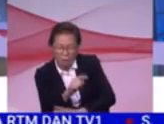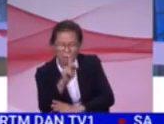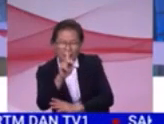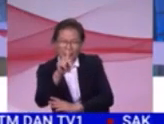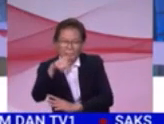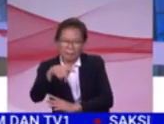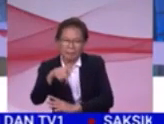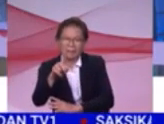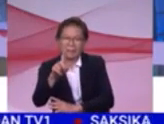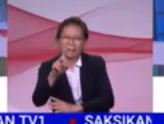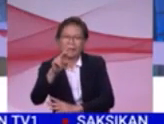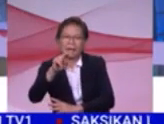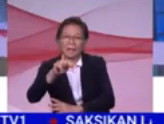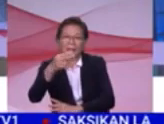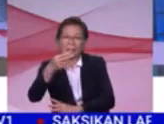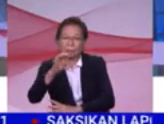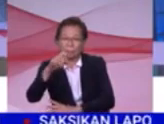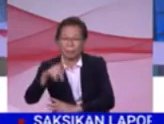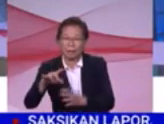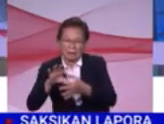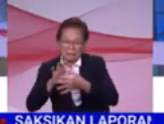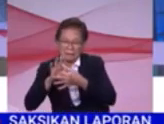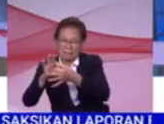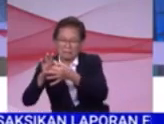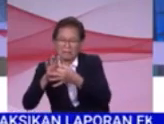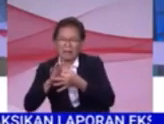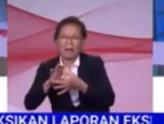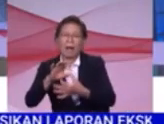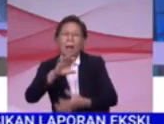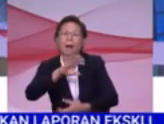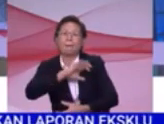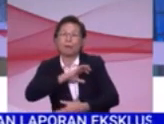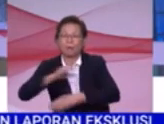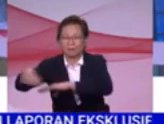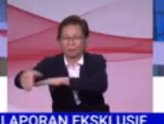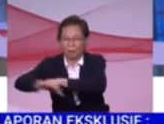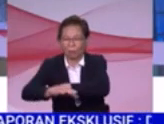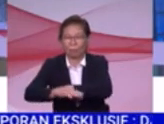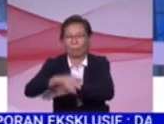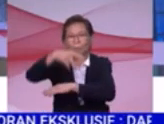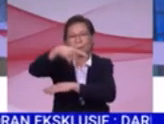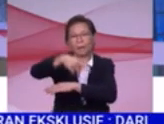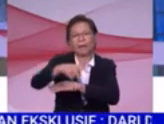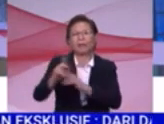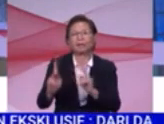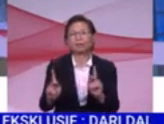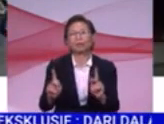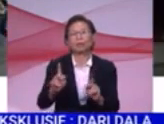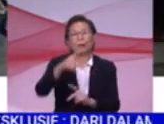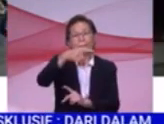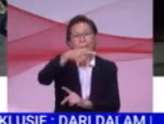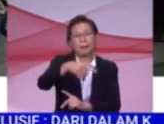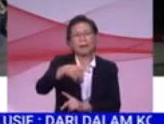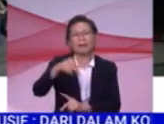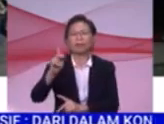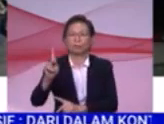Kelantan dengan kerjasama pasukan polis Marin Wilayah 3 Pangkalan Kubur Tumpat.